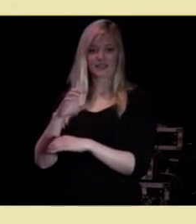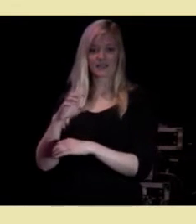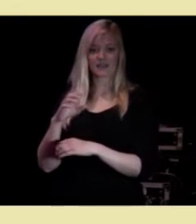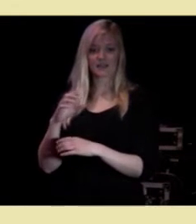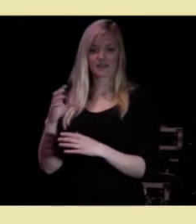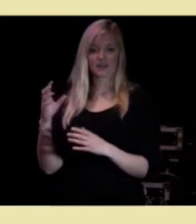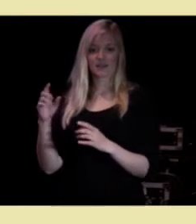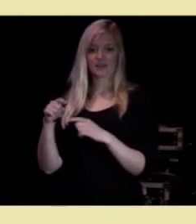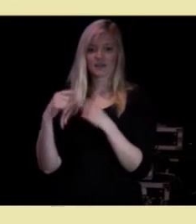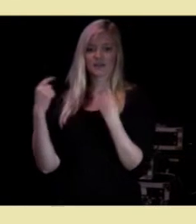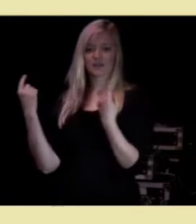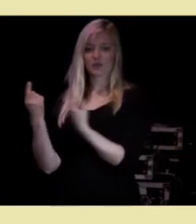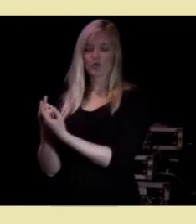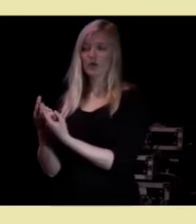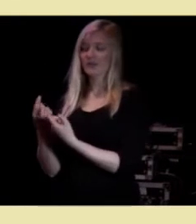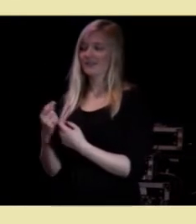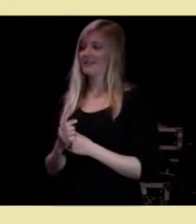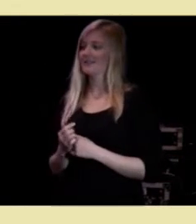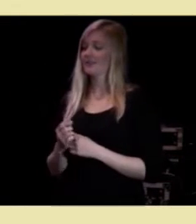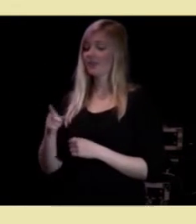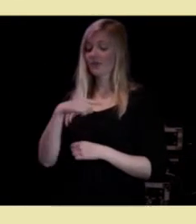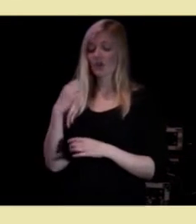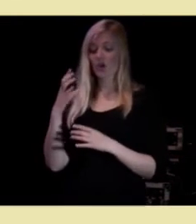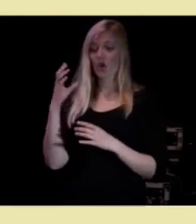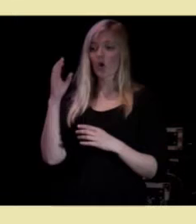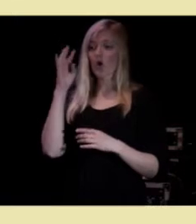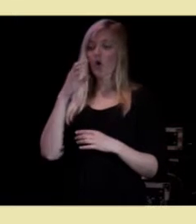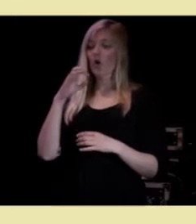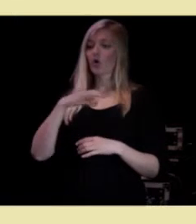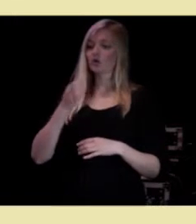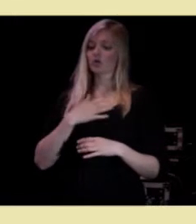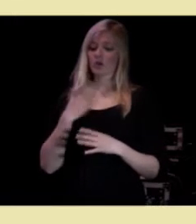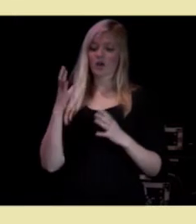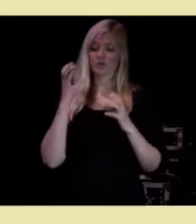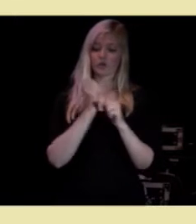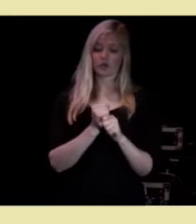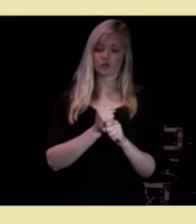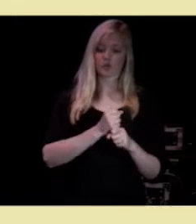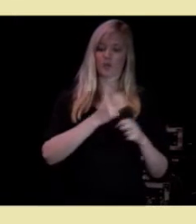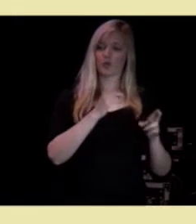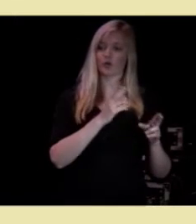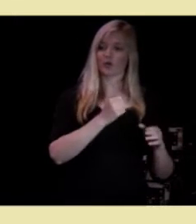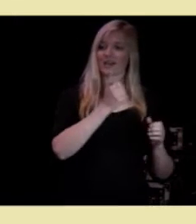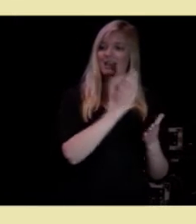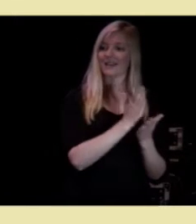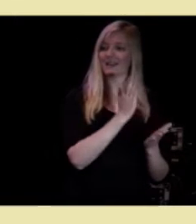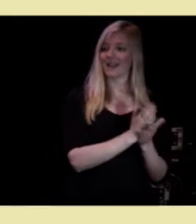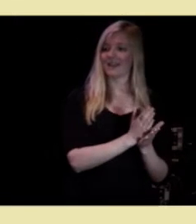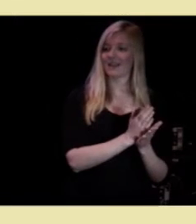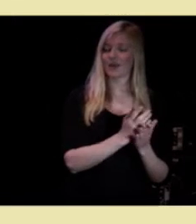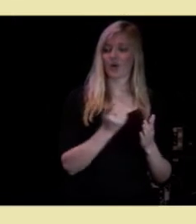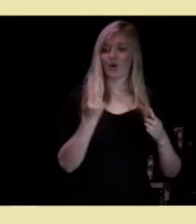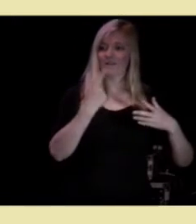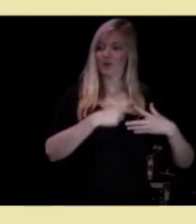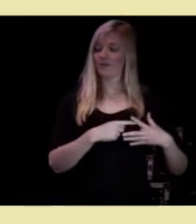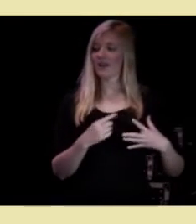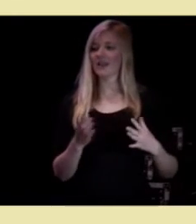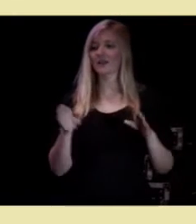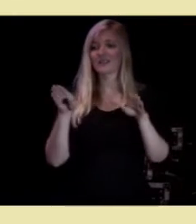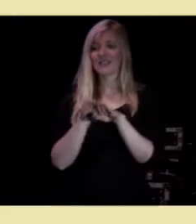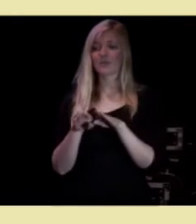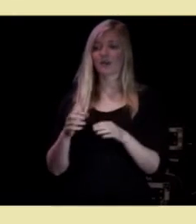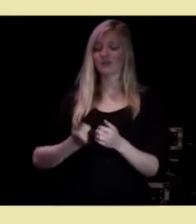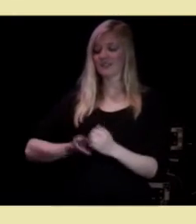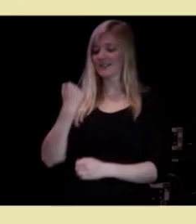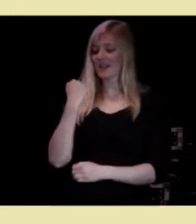Vi ønsker mye større fokus på pasient- og brukerrettigheter og involvering, individuelt tilpasset og forsterket